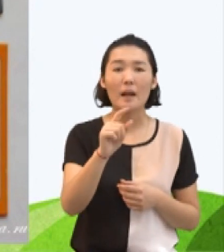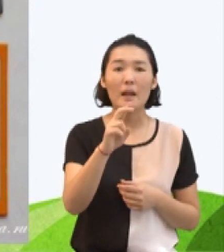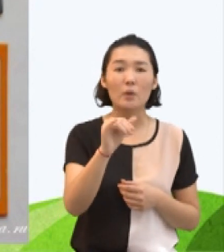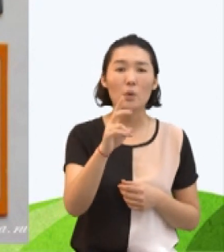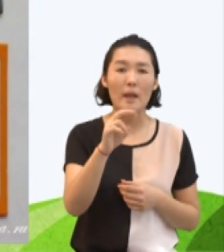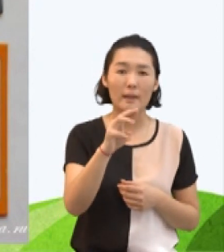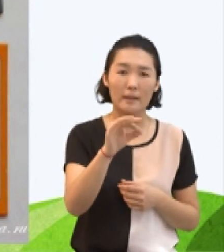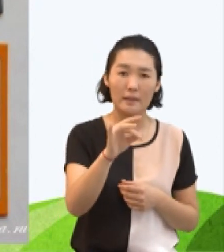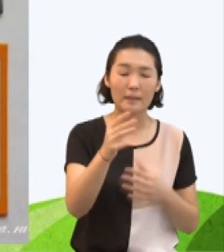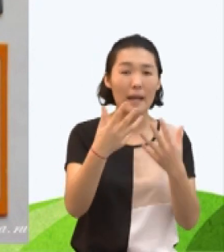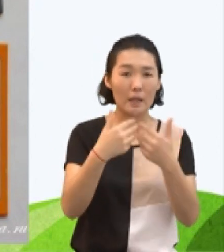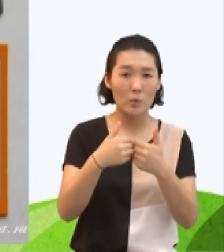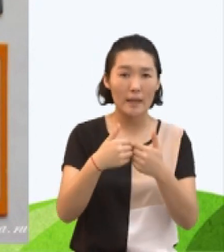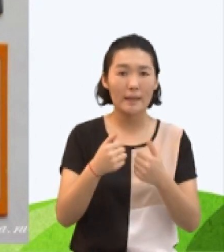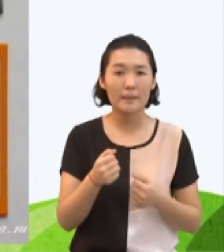калькулятор,